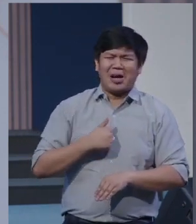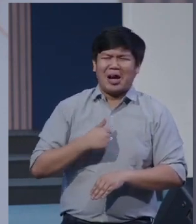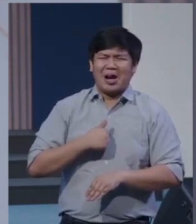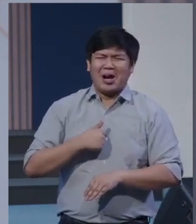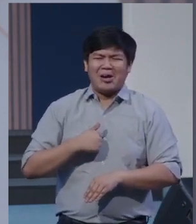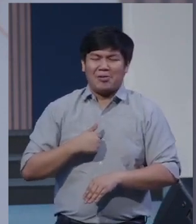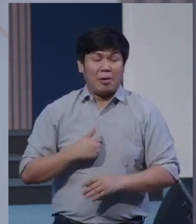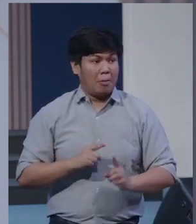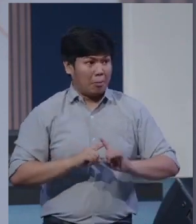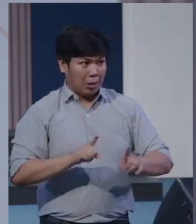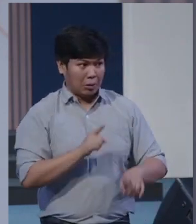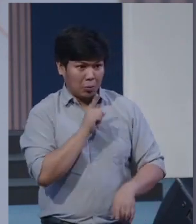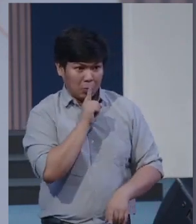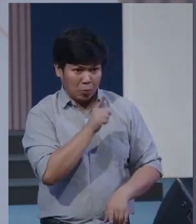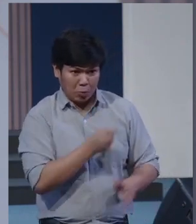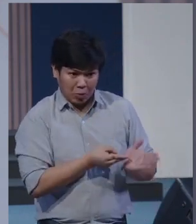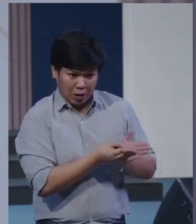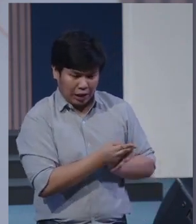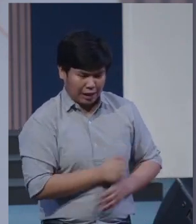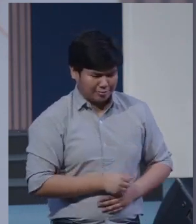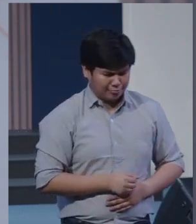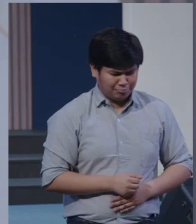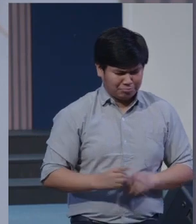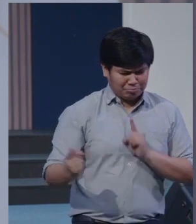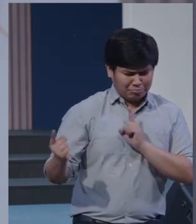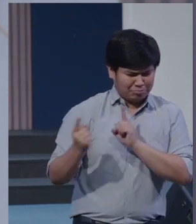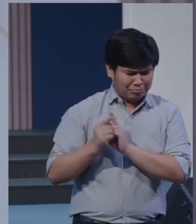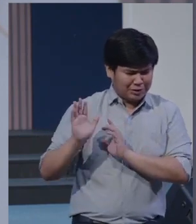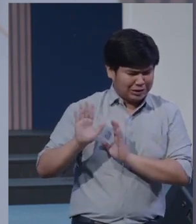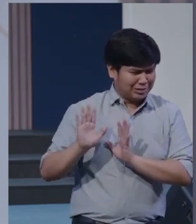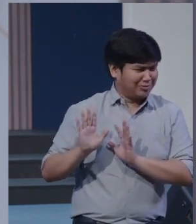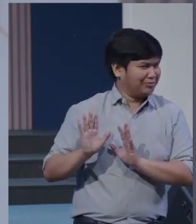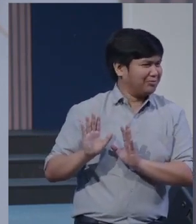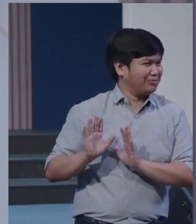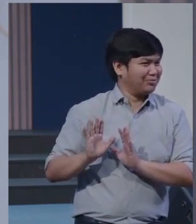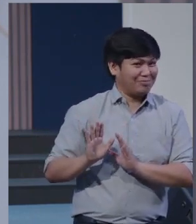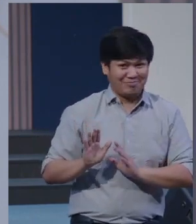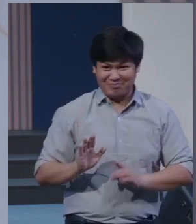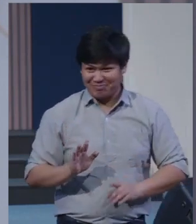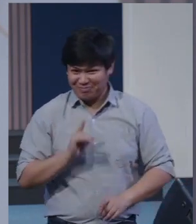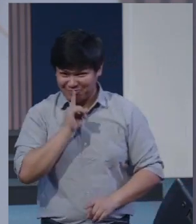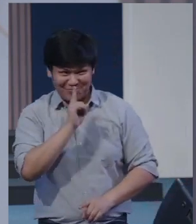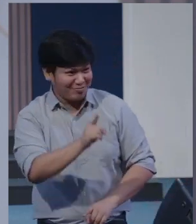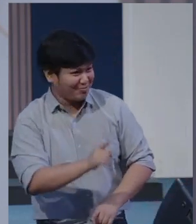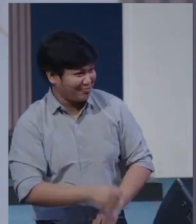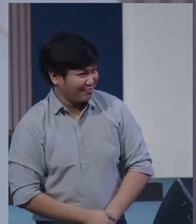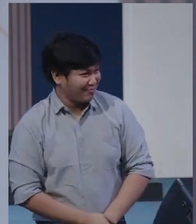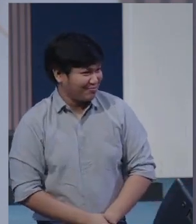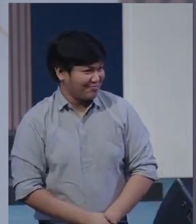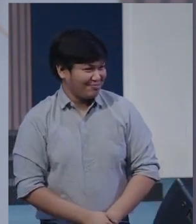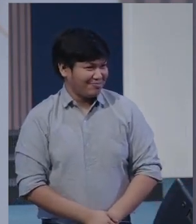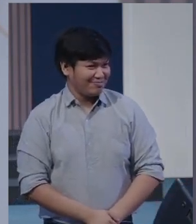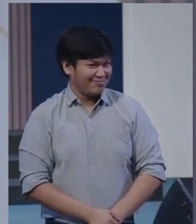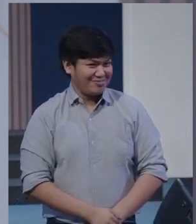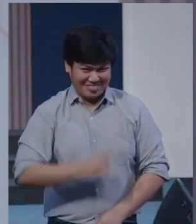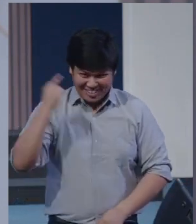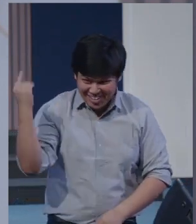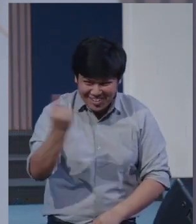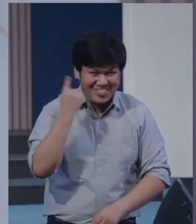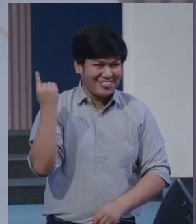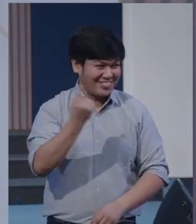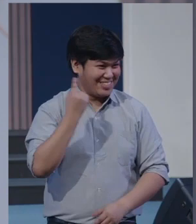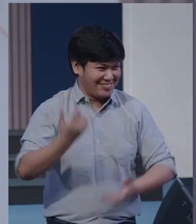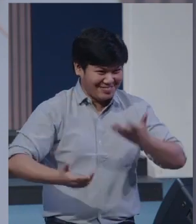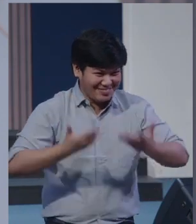Ayaw niyo lang siyang kausapin no madalas po natin yang ginagawa Ako po madalas yan ah Yang